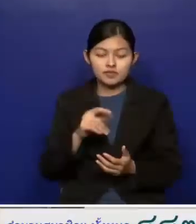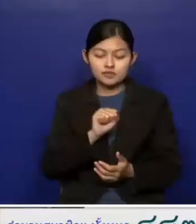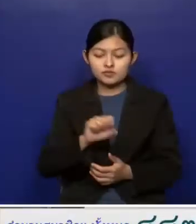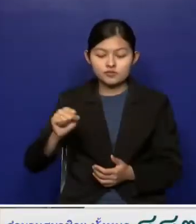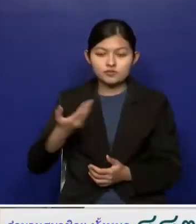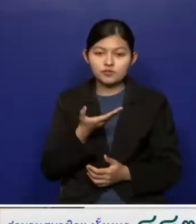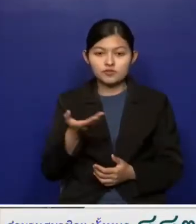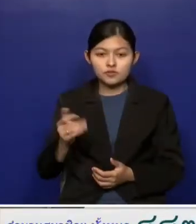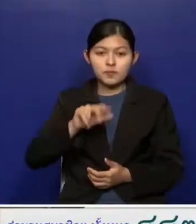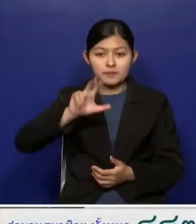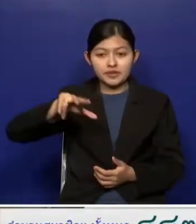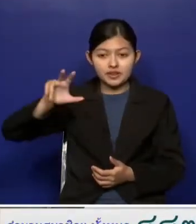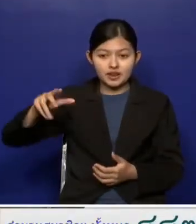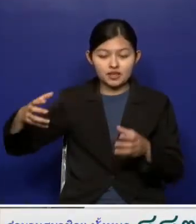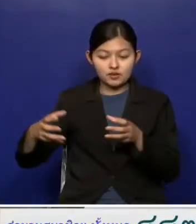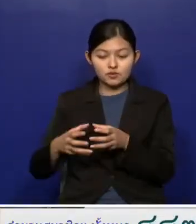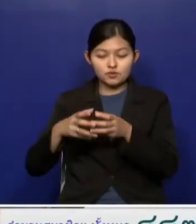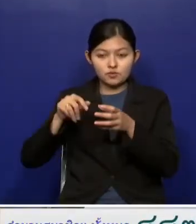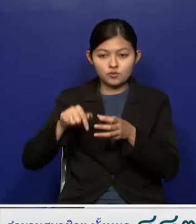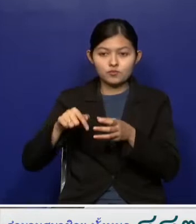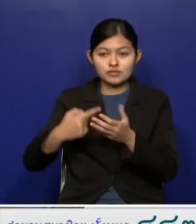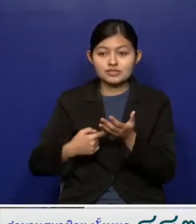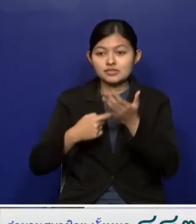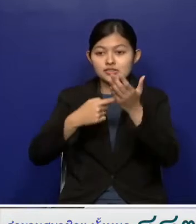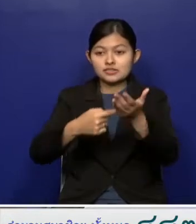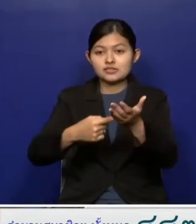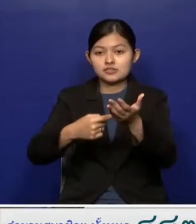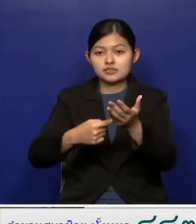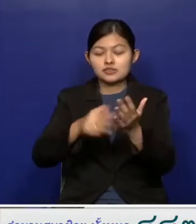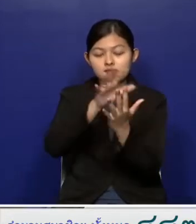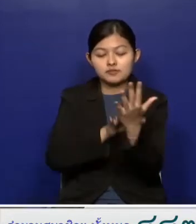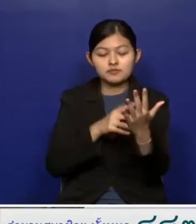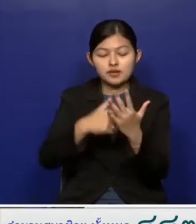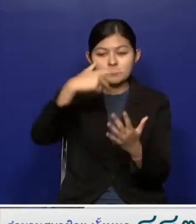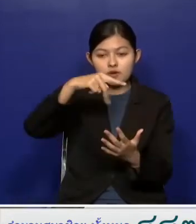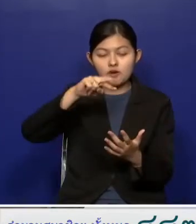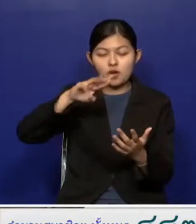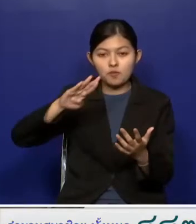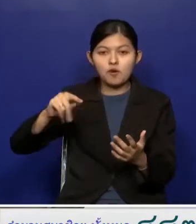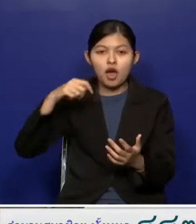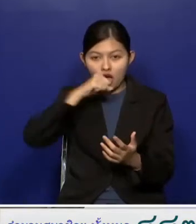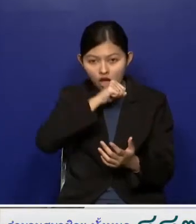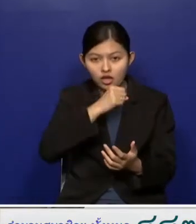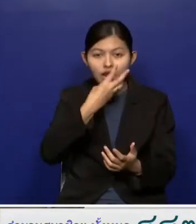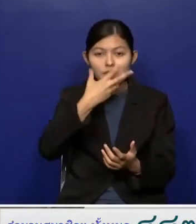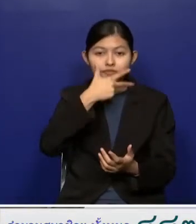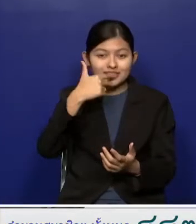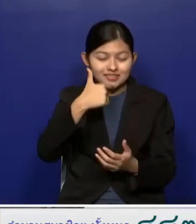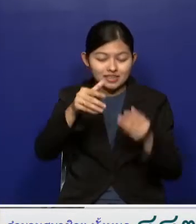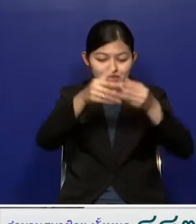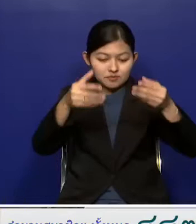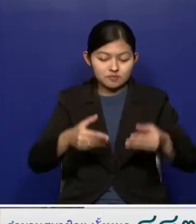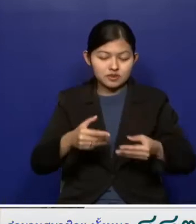ผู้แทนราษฎรพรรคเพื่อไทยได้ร่วมกันเสนอร่างพระราชบัญญัติอ้อยและน้ำตาลทรายฉบับที่พ.ศ.